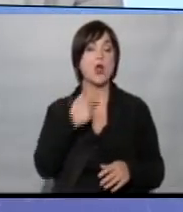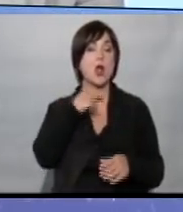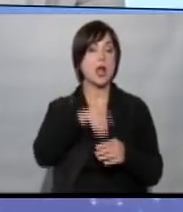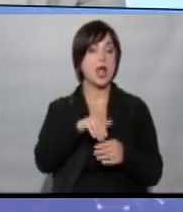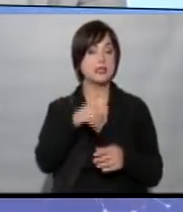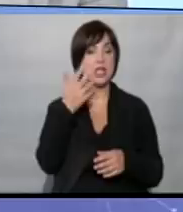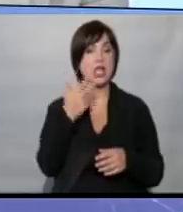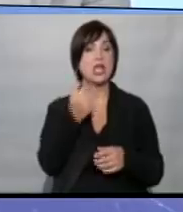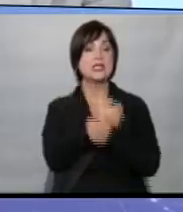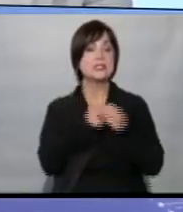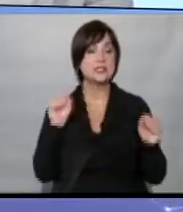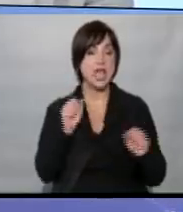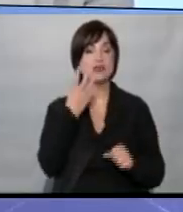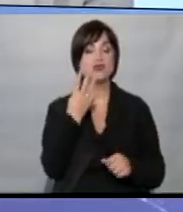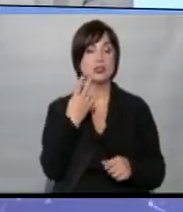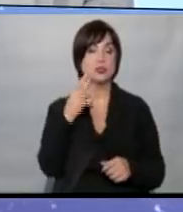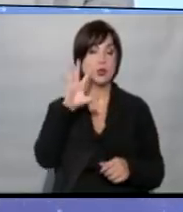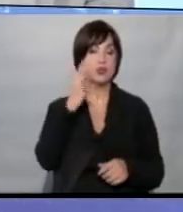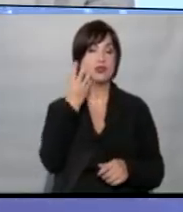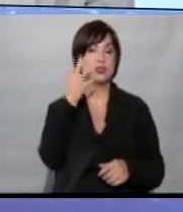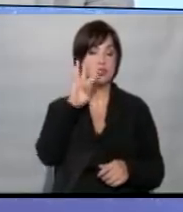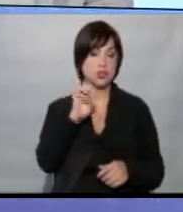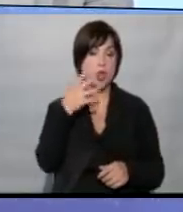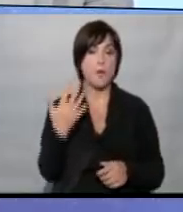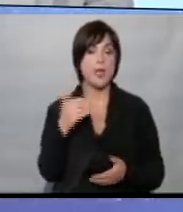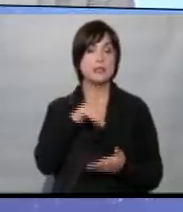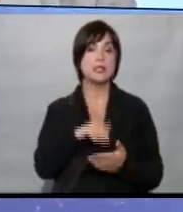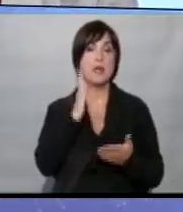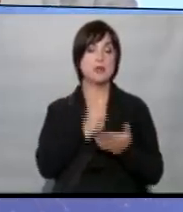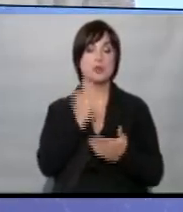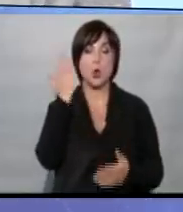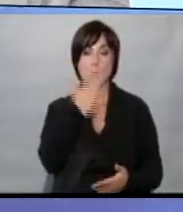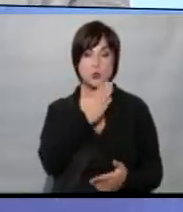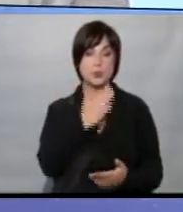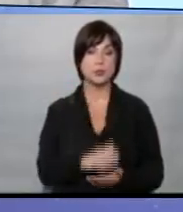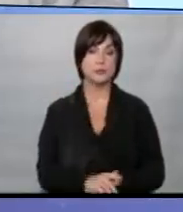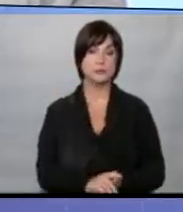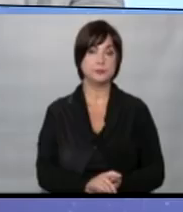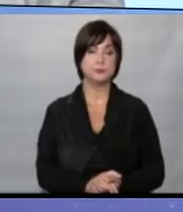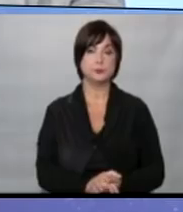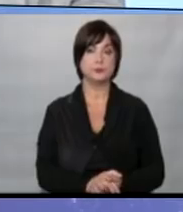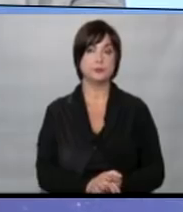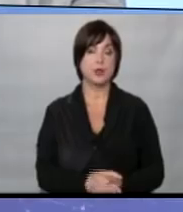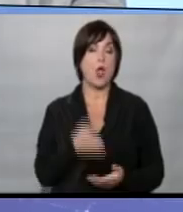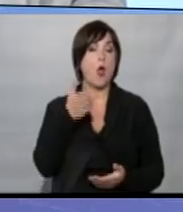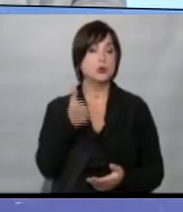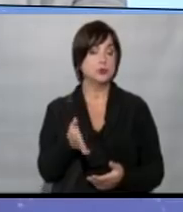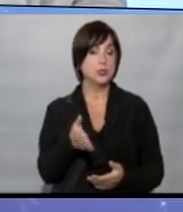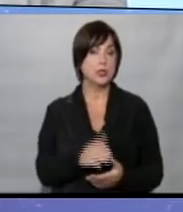за 450.000, референдумот ќе беше успешен. Меѓутоа, очигледно е